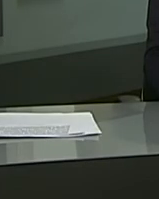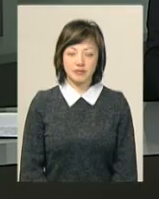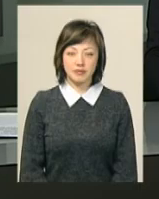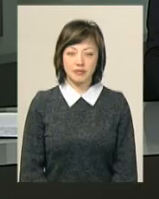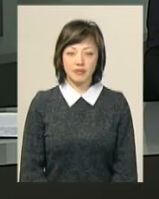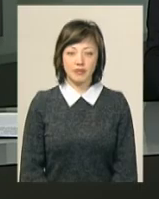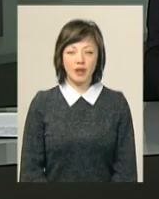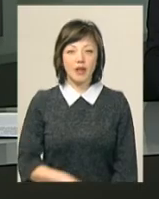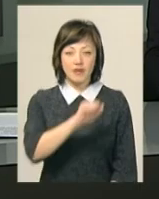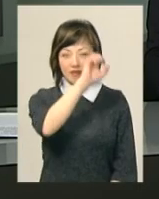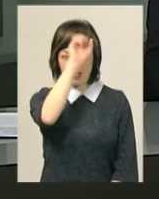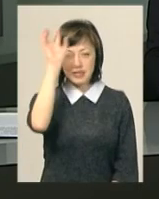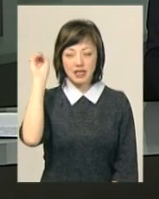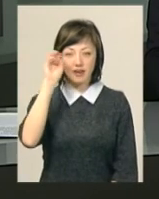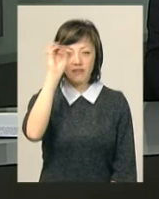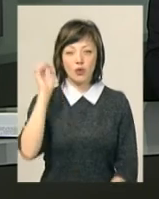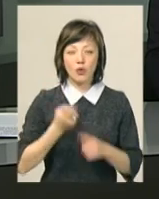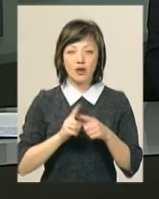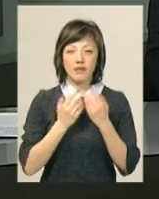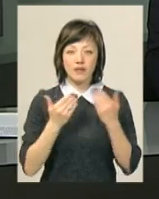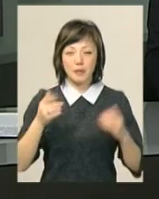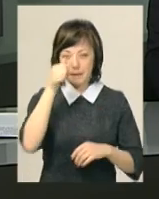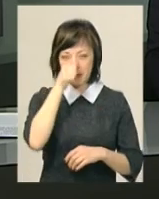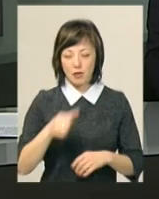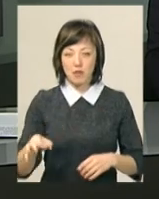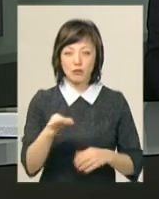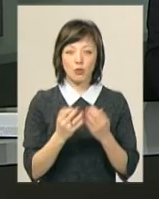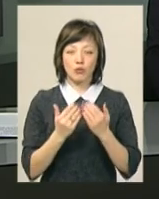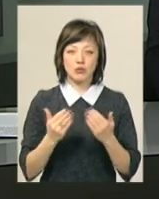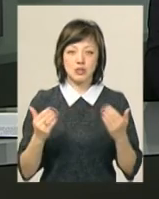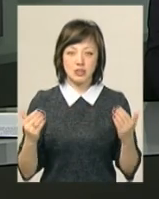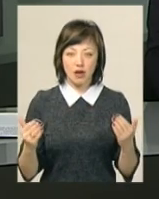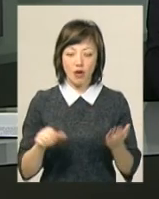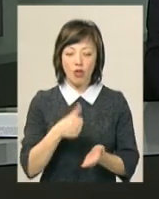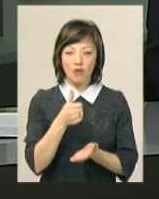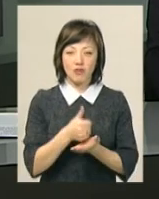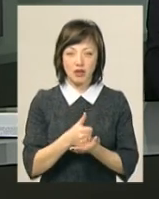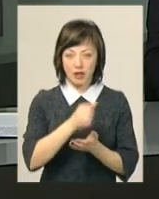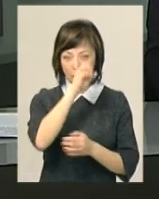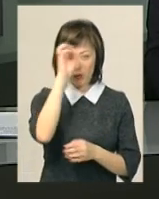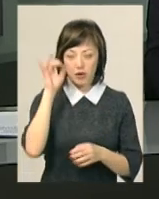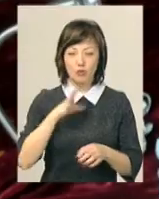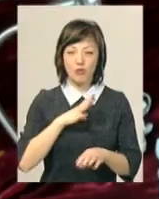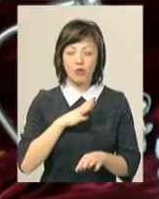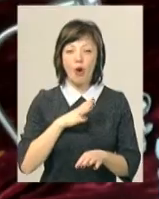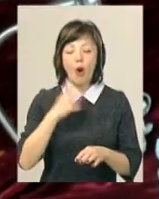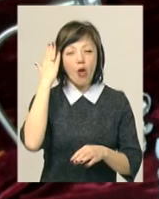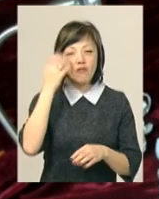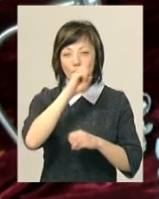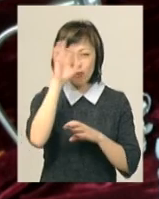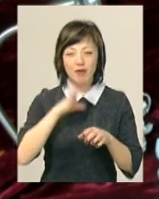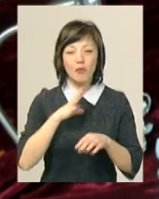Весільний вінок став експонатом місяця у Хмельницькому обласному краєзнавчому музеї. Головний обір був виготовлений всередині ХХ